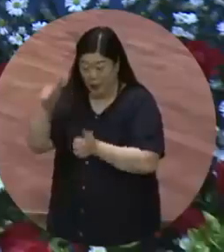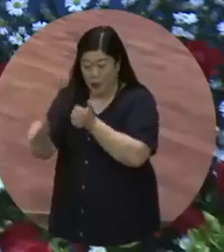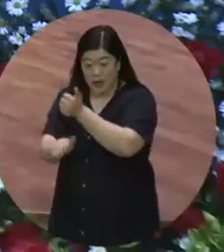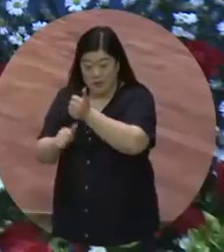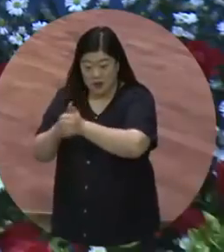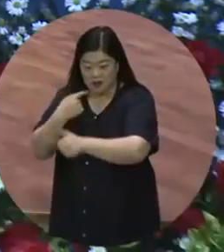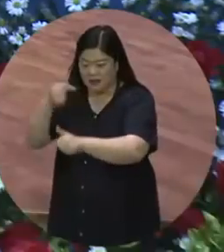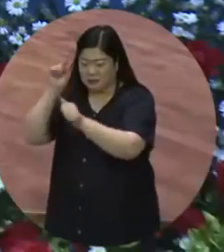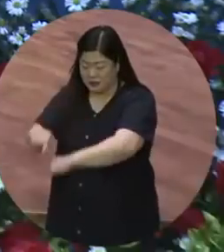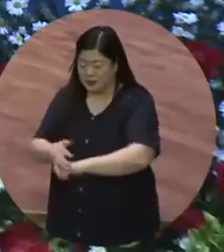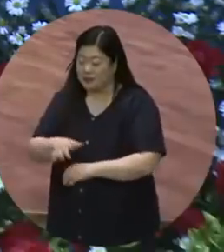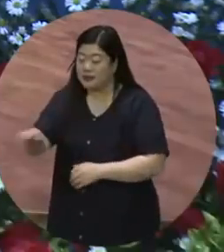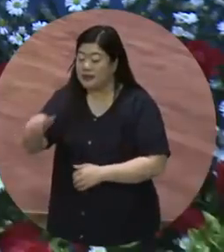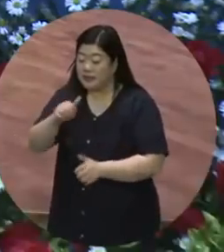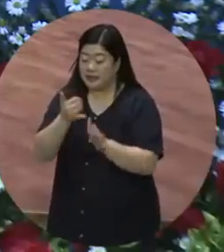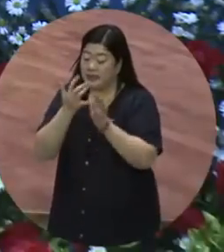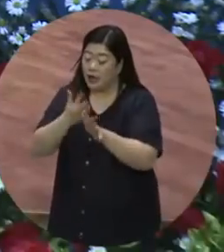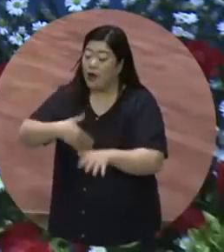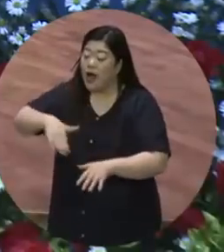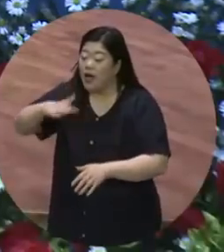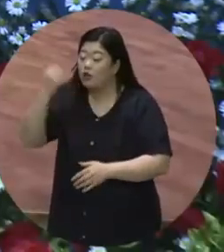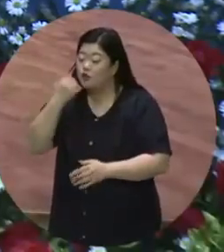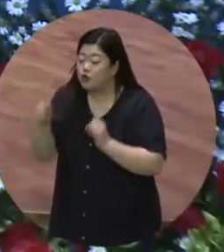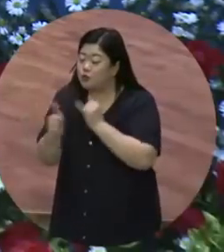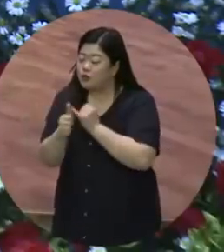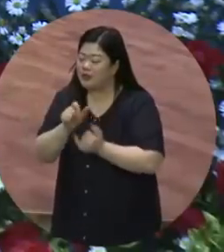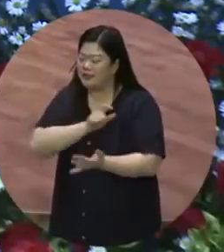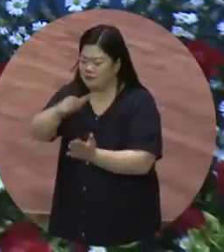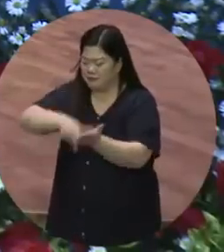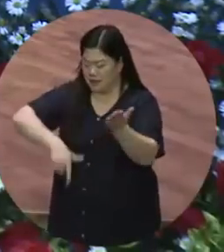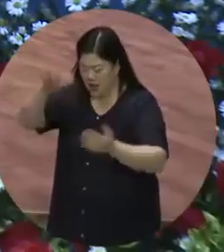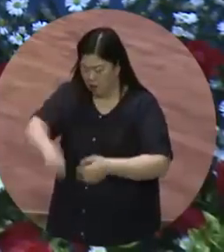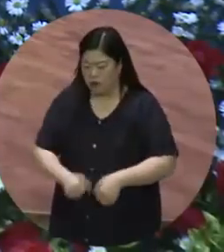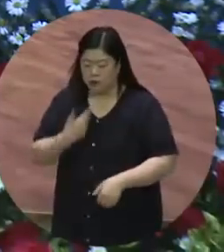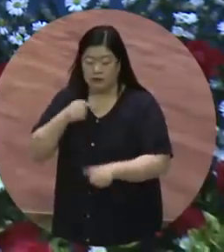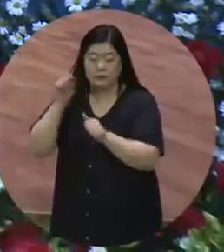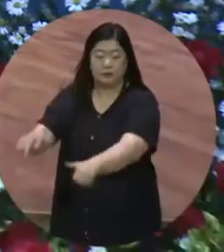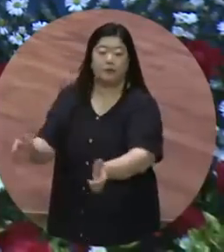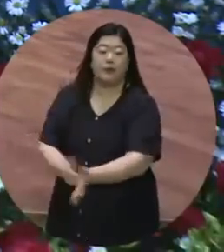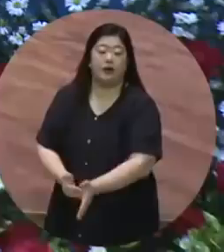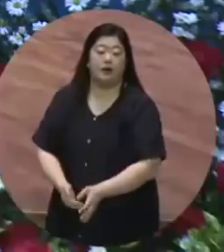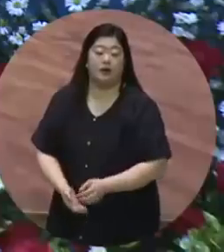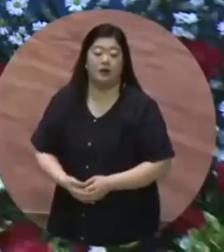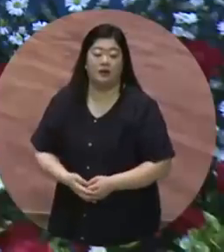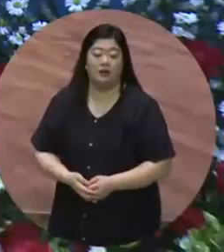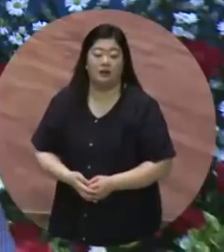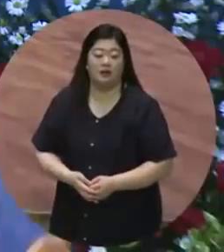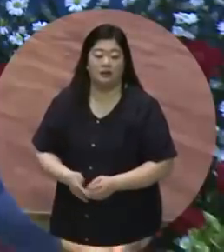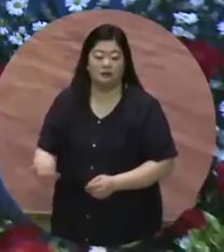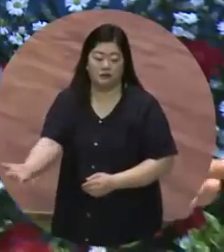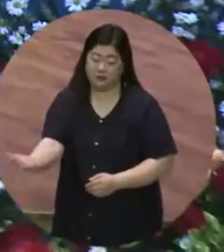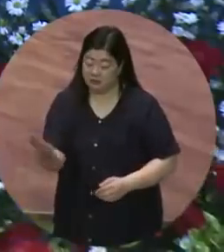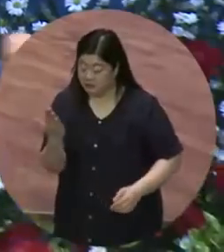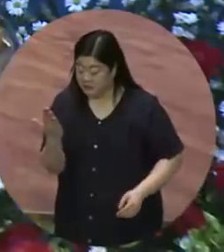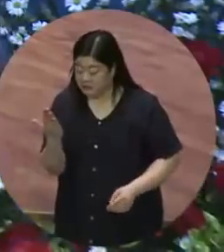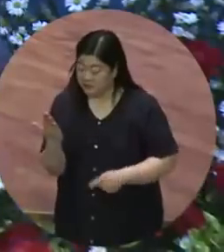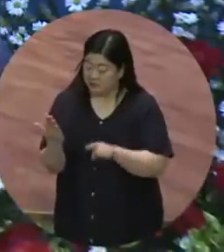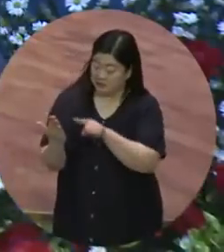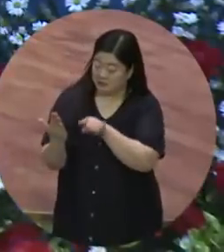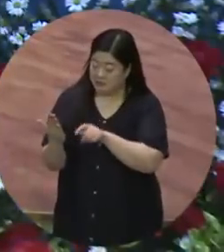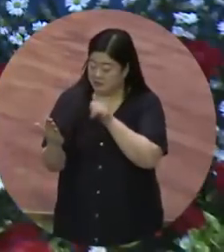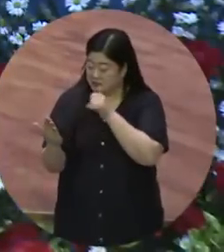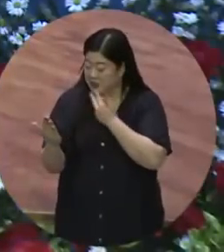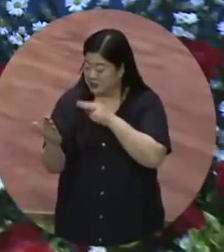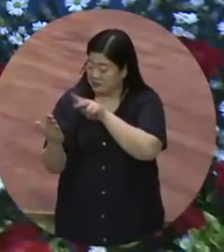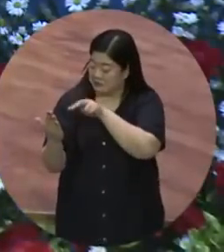그래서 교회 협조 안 되고 교회 충성스럽게 헌신하고 하지 않으면 저 무임을 다 돌리 무임. 내년에는 사역하지 않고